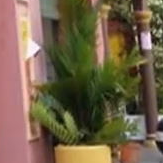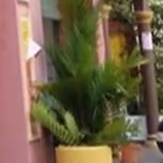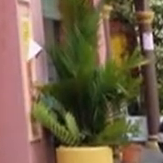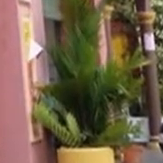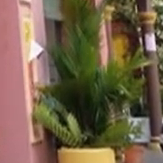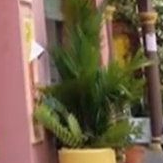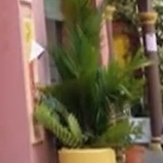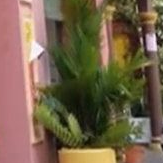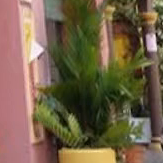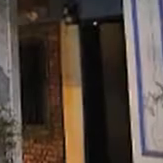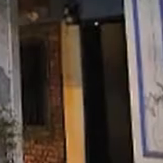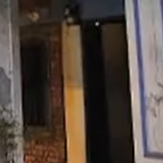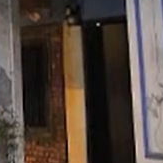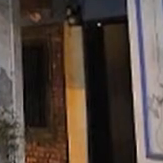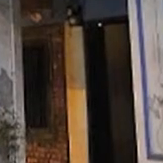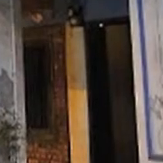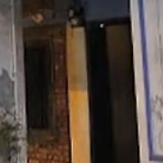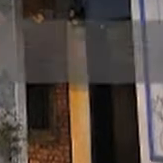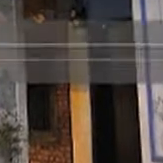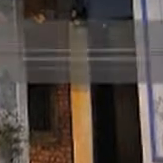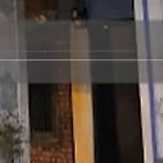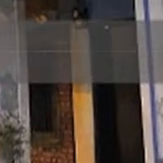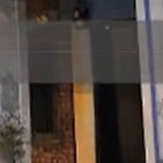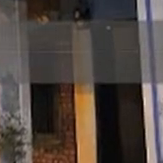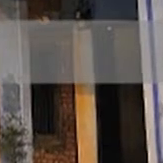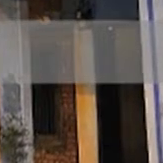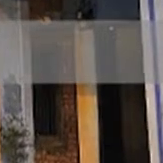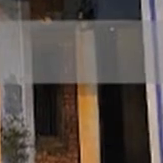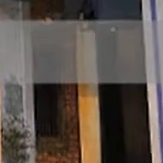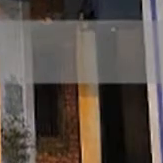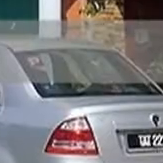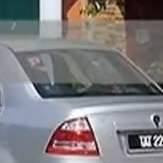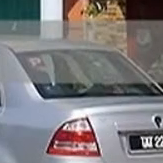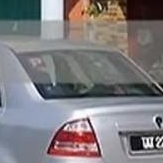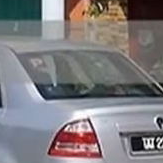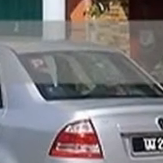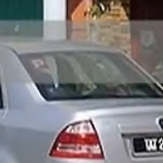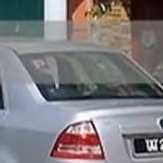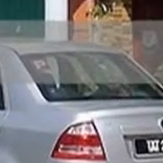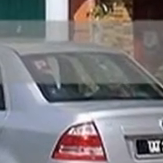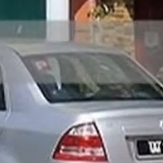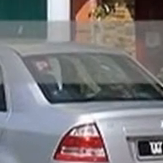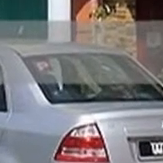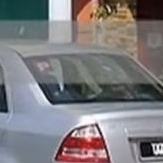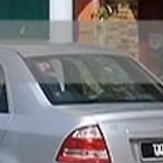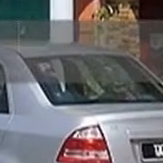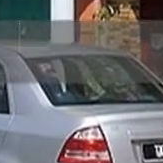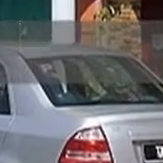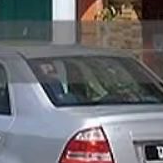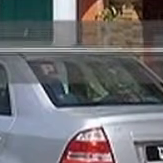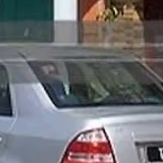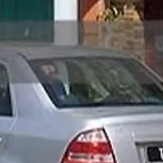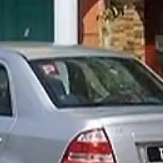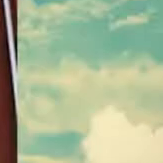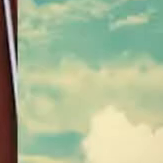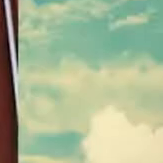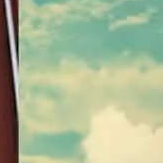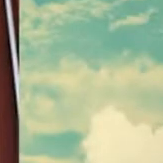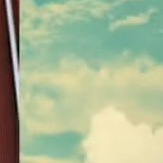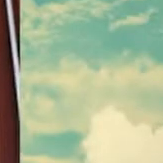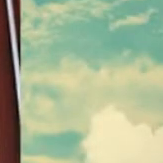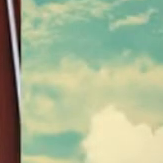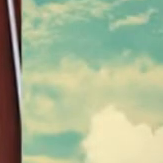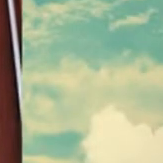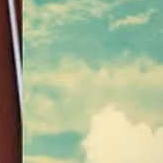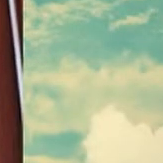berasal dari bahasa Mandarin, bermaksud perjumpaan atau berkumpul. Ia melambangkan suasana kemesraan di kopitiam atau warung